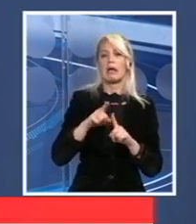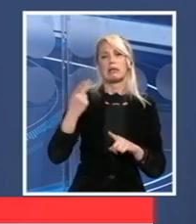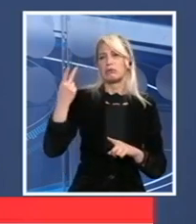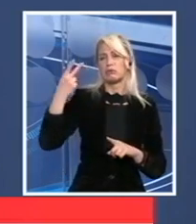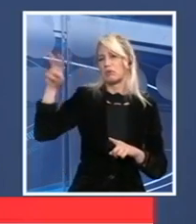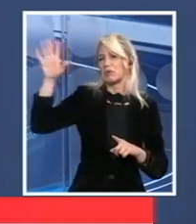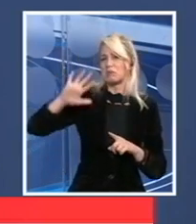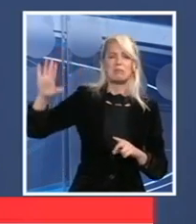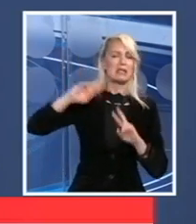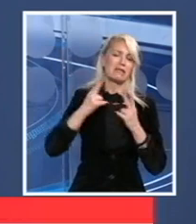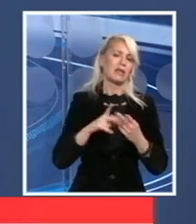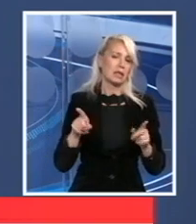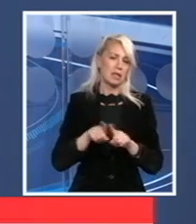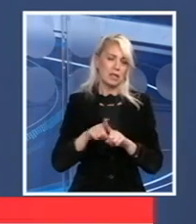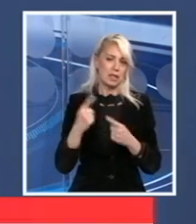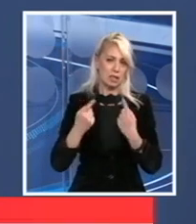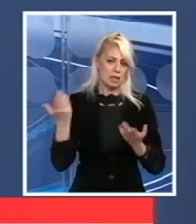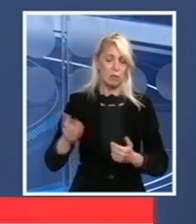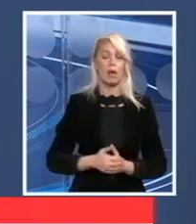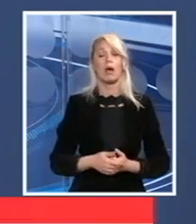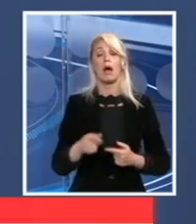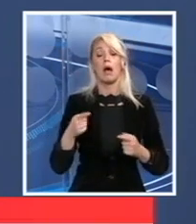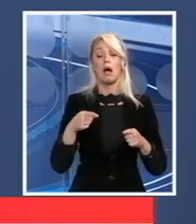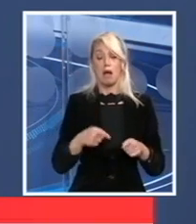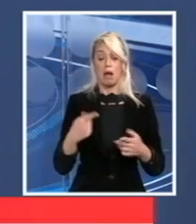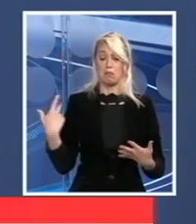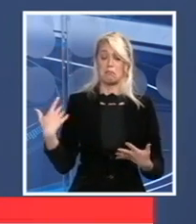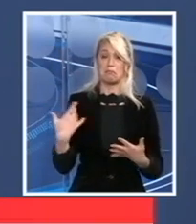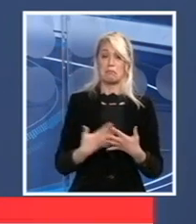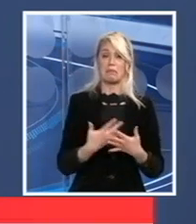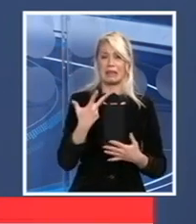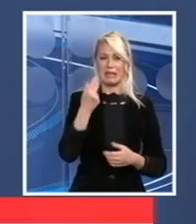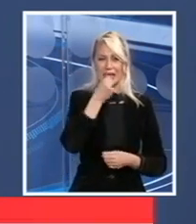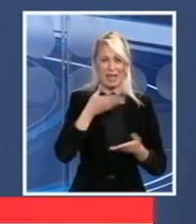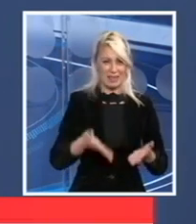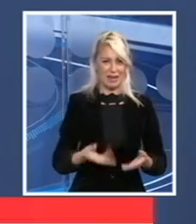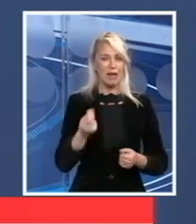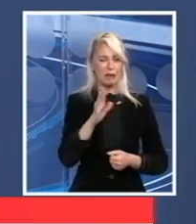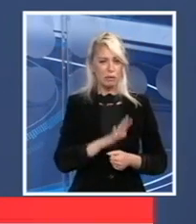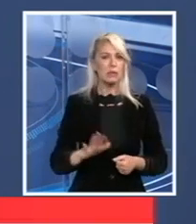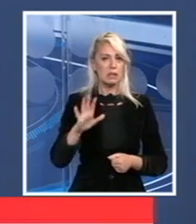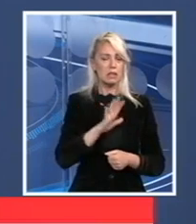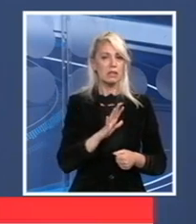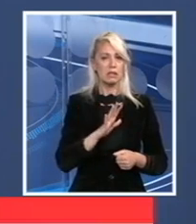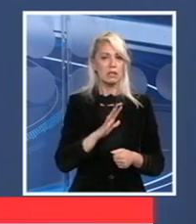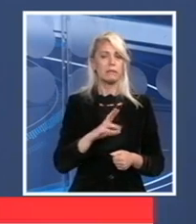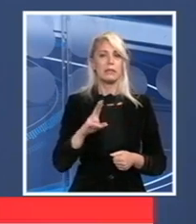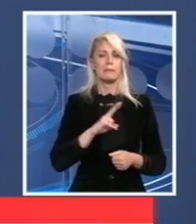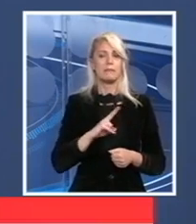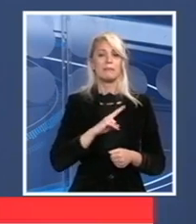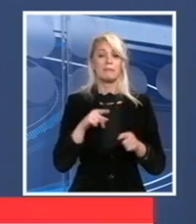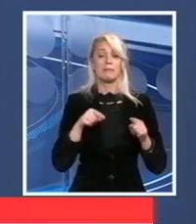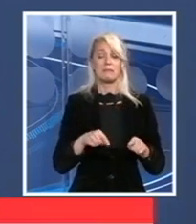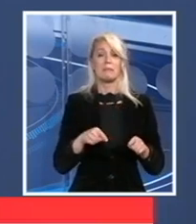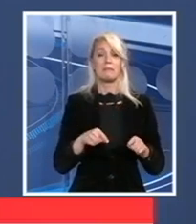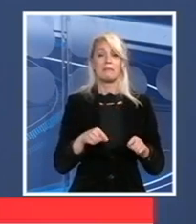delovima sveta. Jeste da mi u poslednjih praktično tri nedelje beležimo da unos ovoga virusa